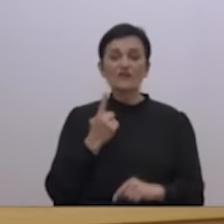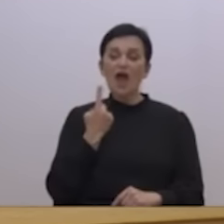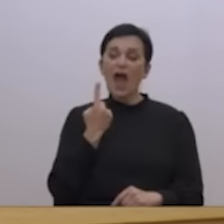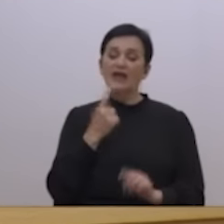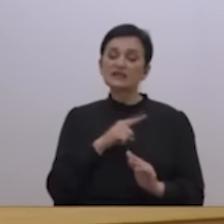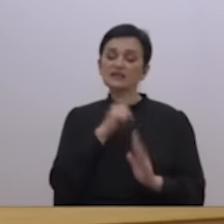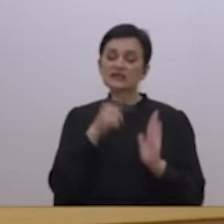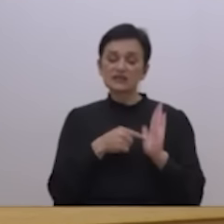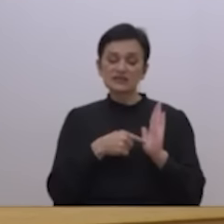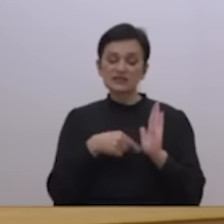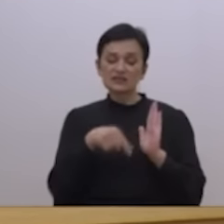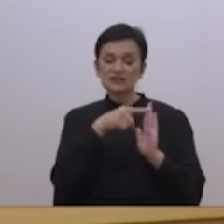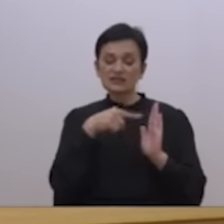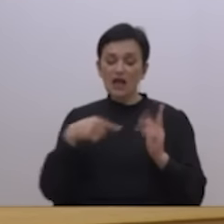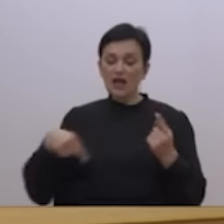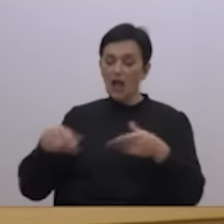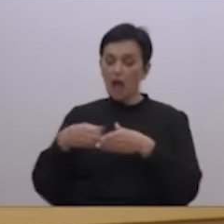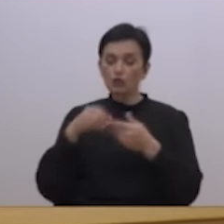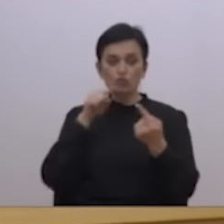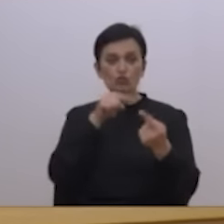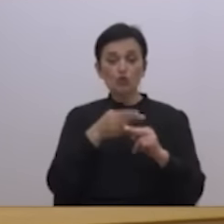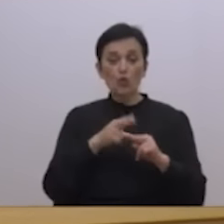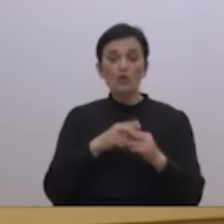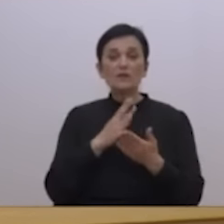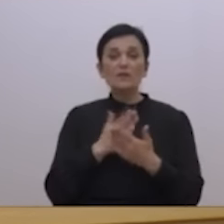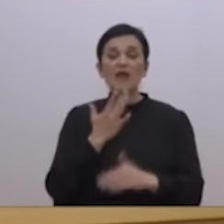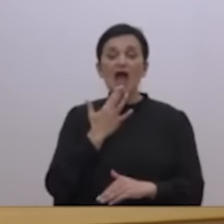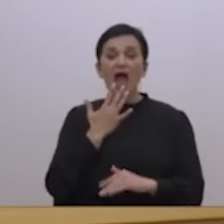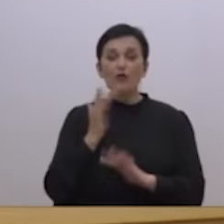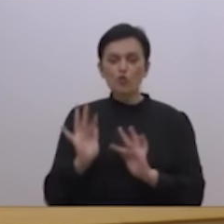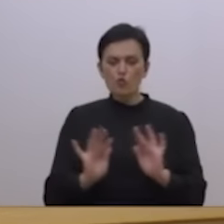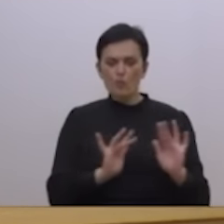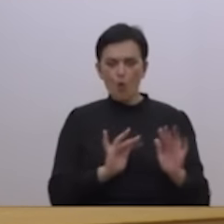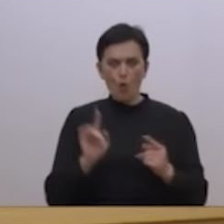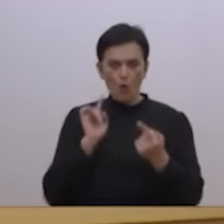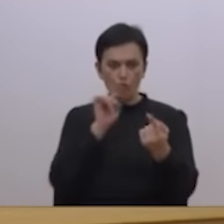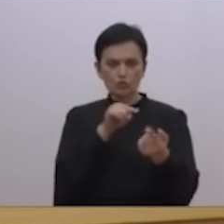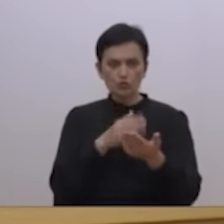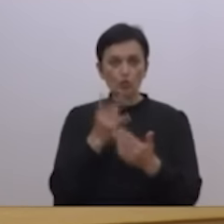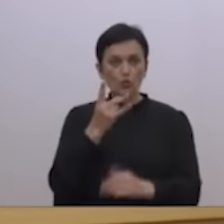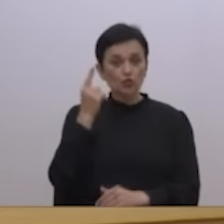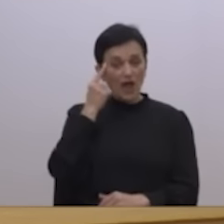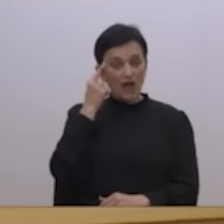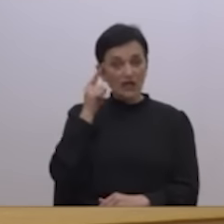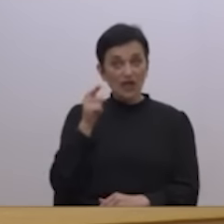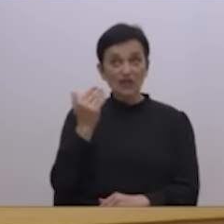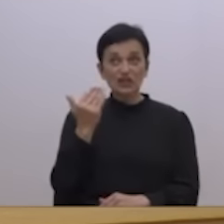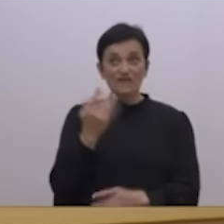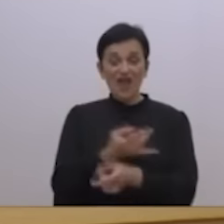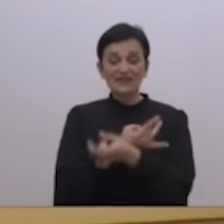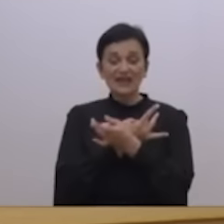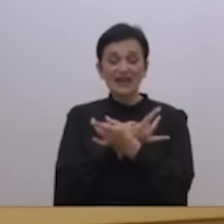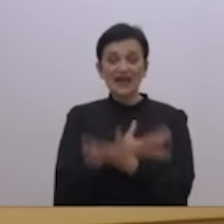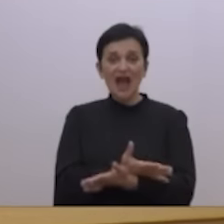საკითხის ირგული გაერთიანებული პროტესტი. ეს არის ეროვნული მოძრაობა. უნდა გესმოდეთ, რომ თქვენი ღარიბი,